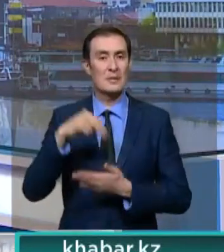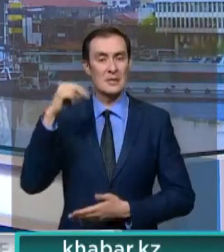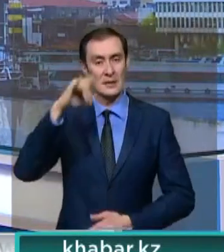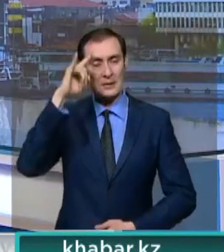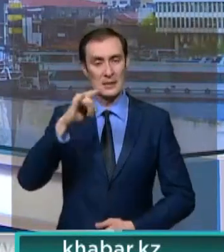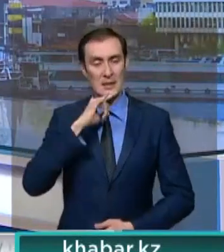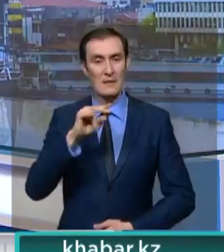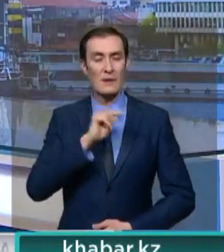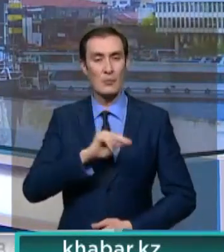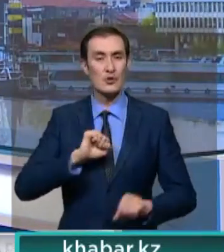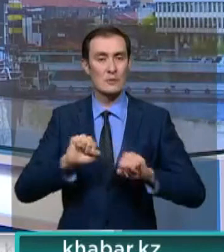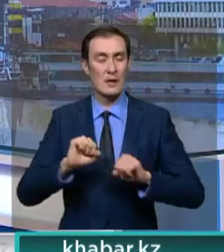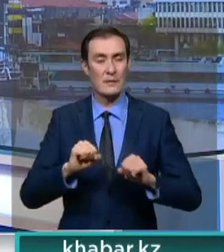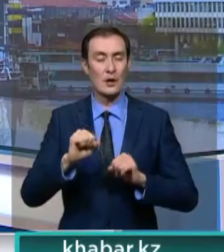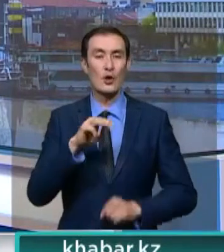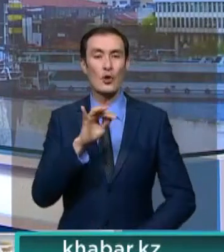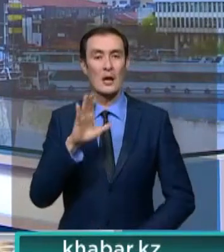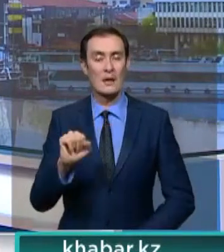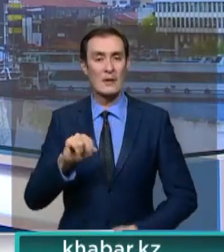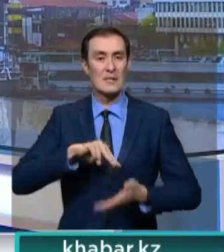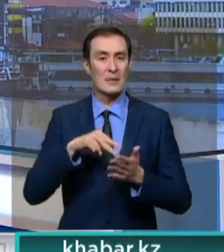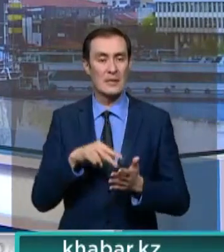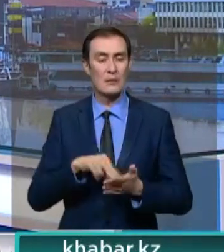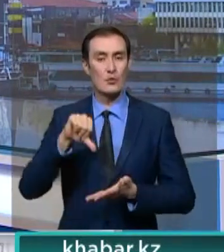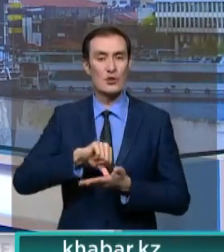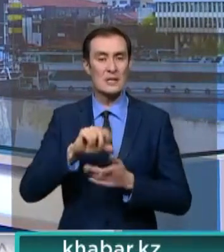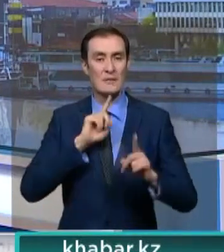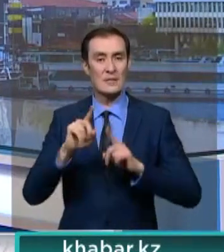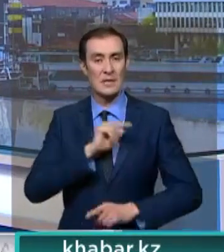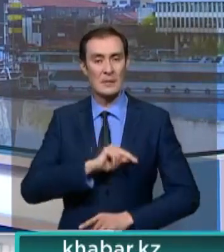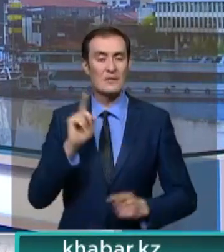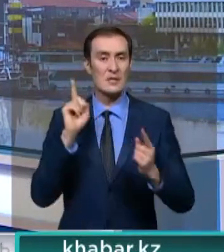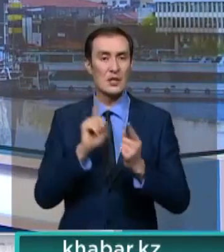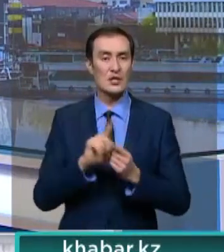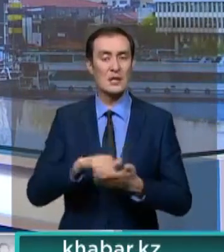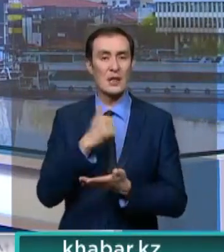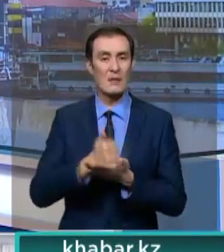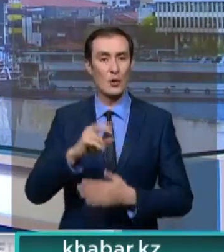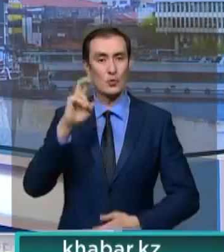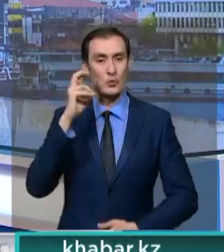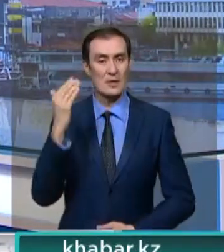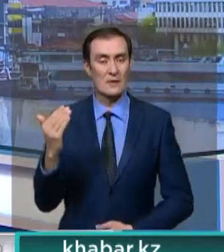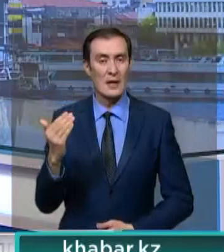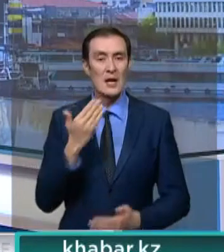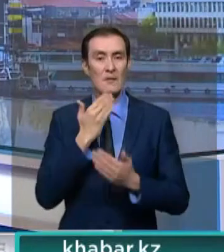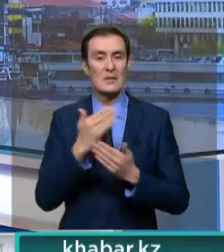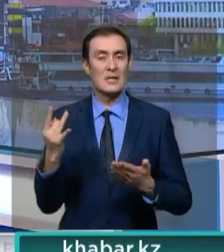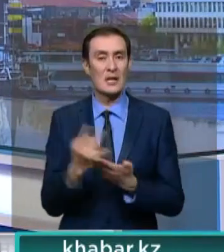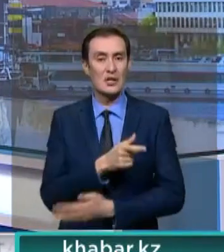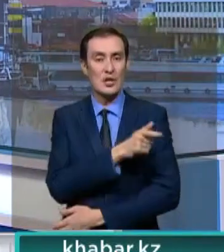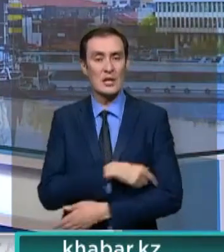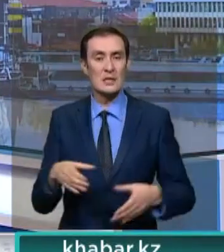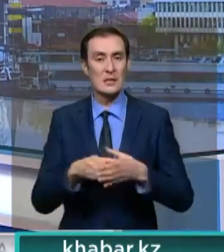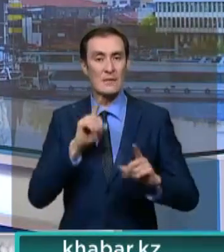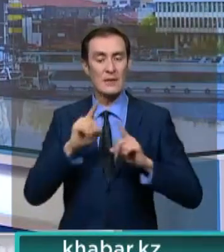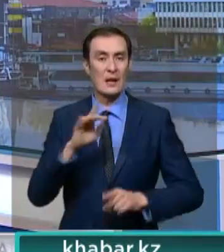Казахстана. В рабочем графике Касым-Жомарта Токаева запланировано участие в работе саммита и встречи с главами государств. В последний раз члены Совета